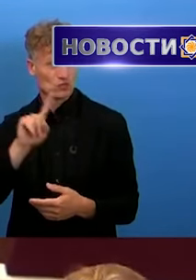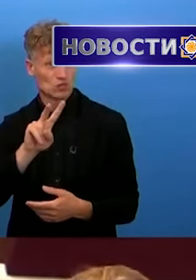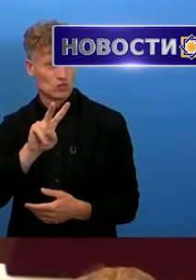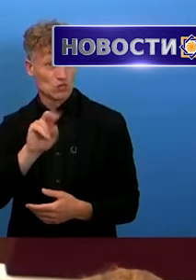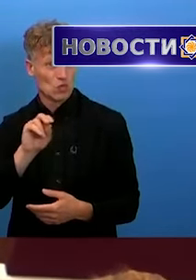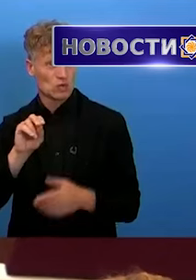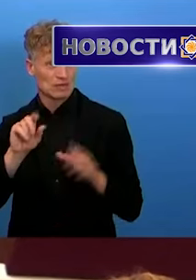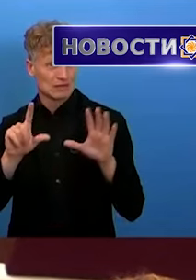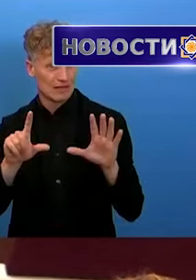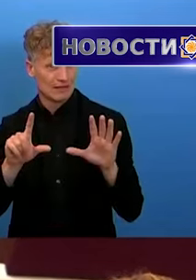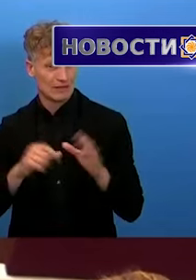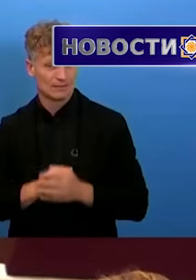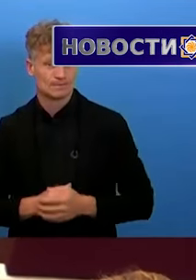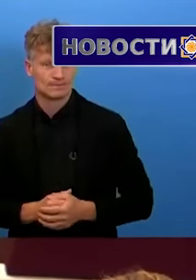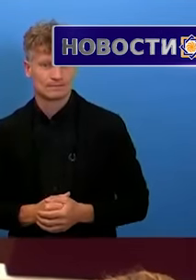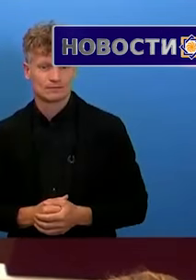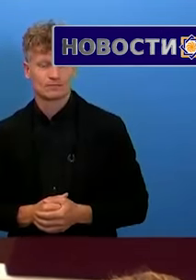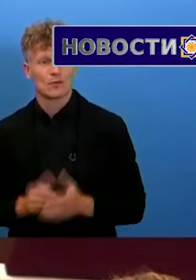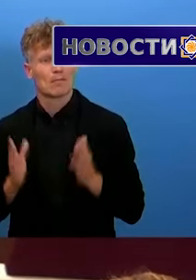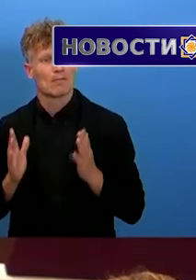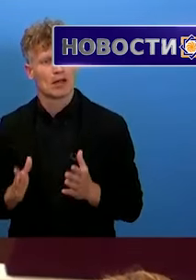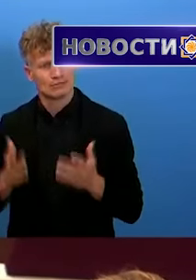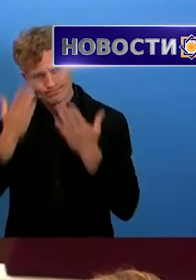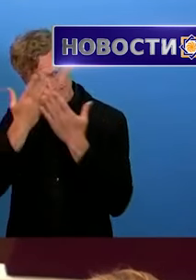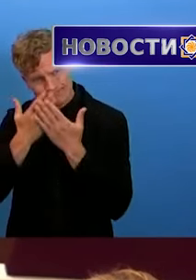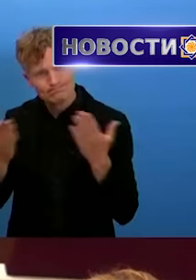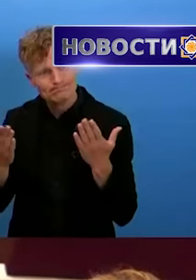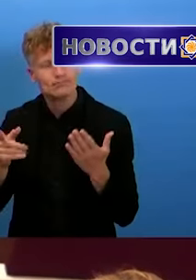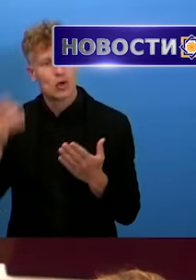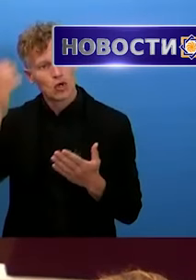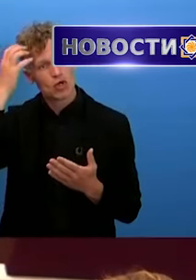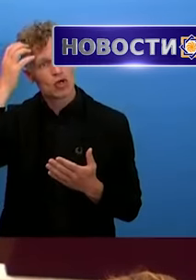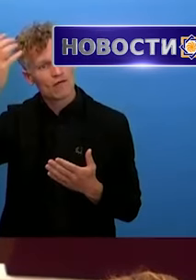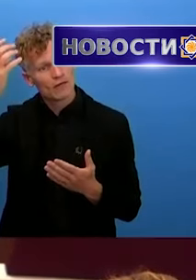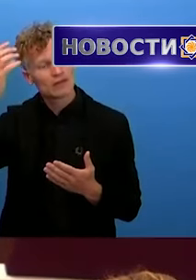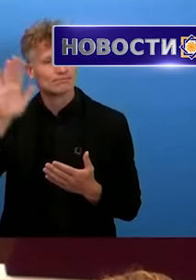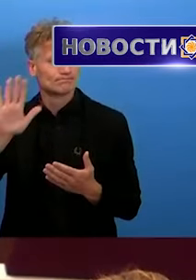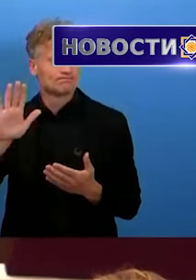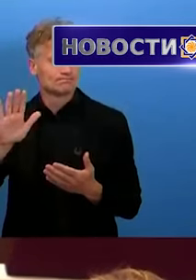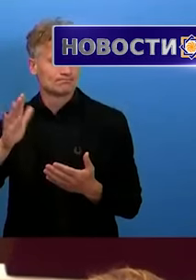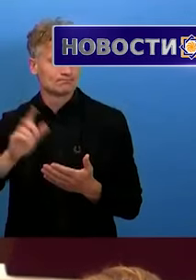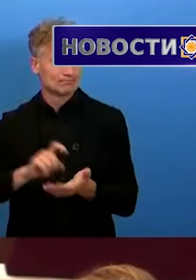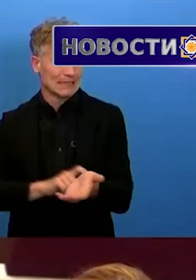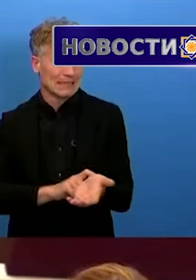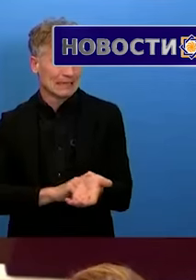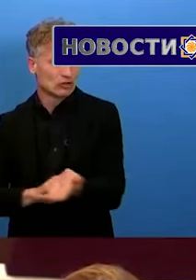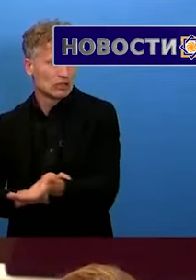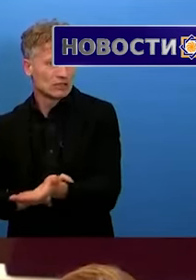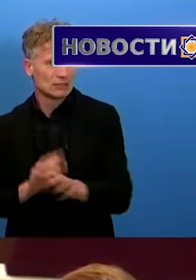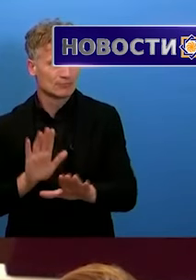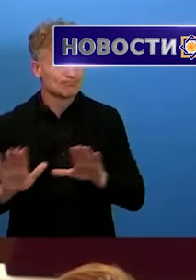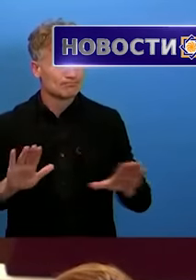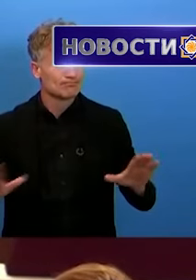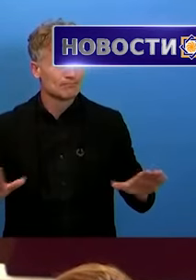своих предков, армян, говоривших на диалекте, который в настоящее время находится под угрозой исчезновения. Армена